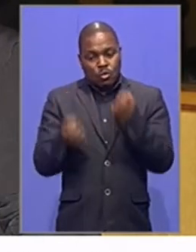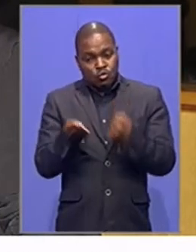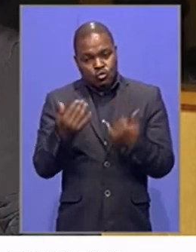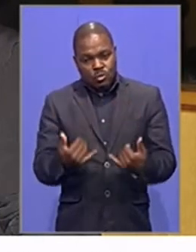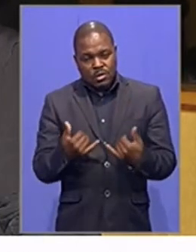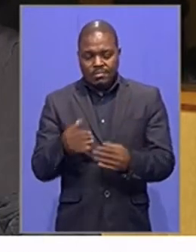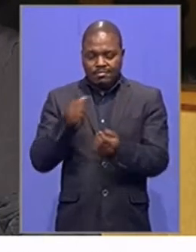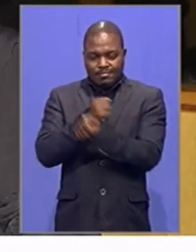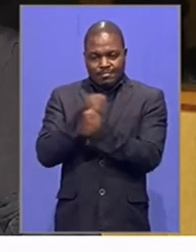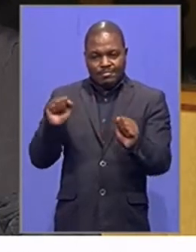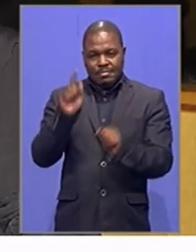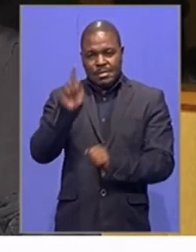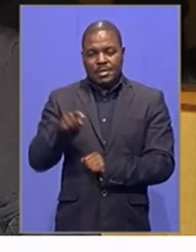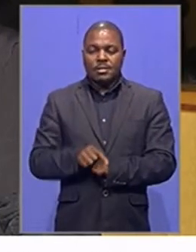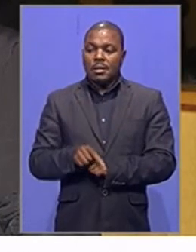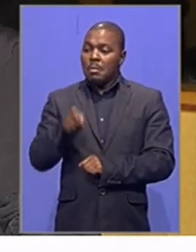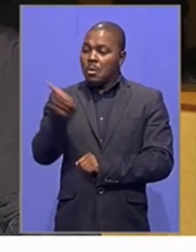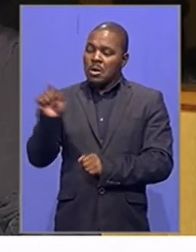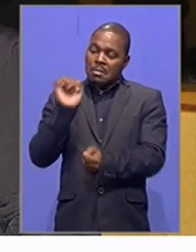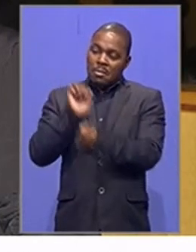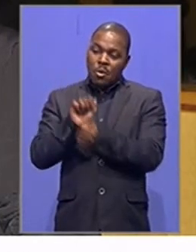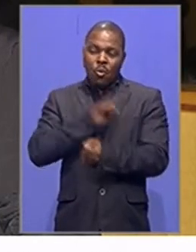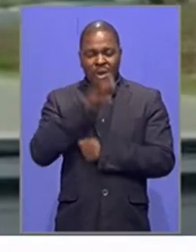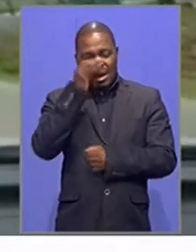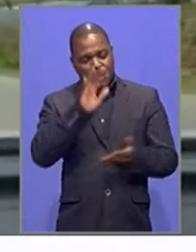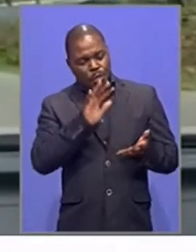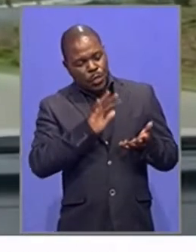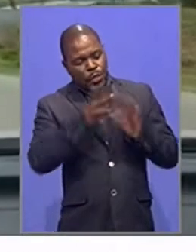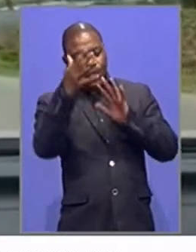kgorotsheko ba pharwa ka molato wa go eka mmušo.